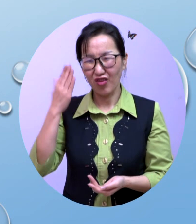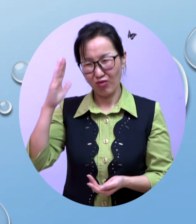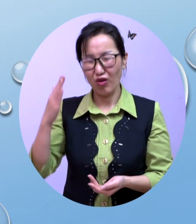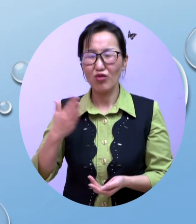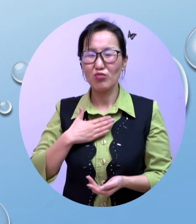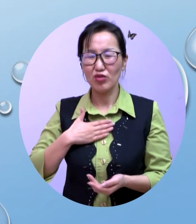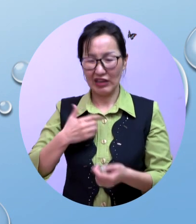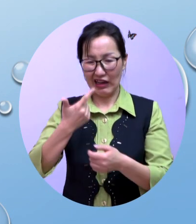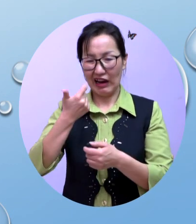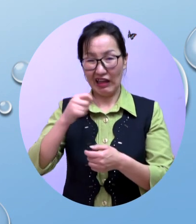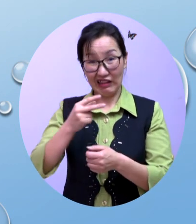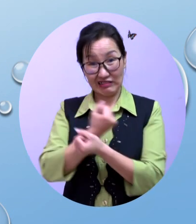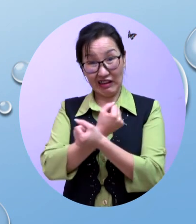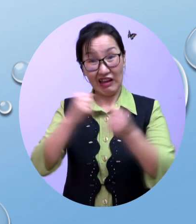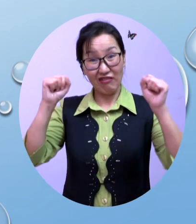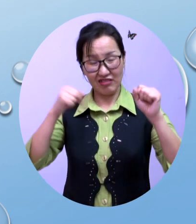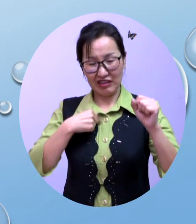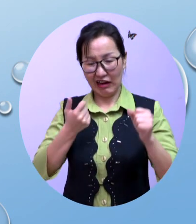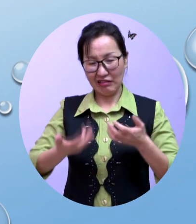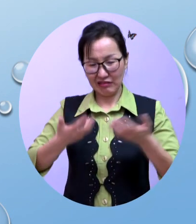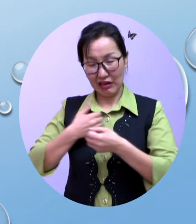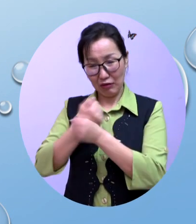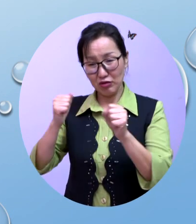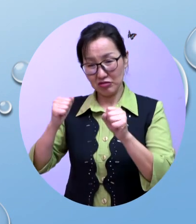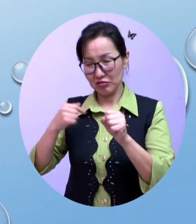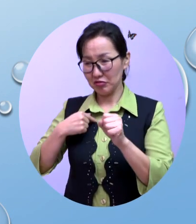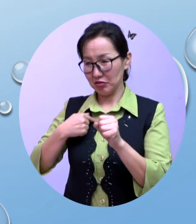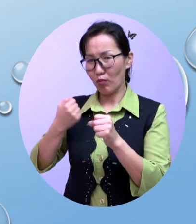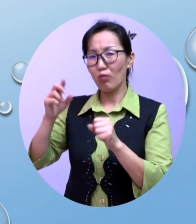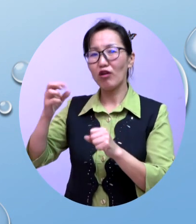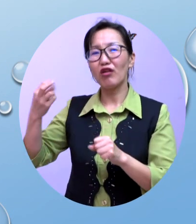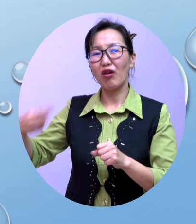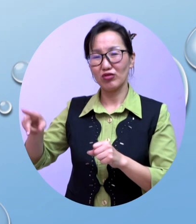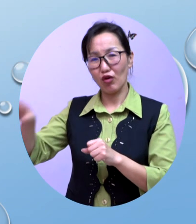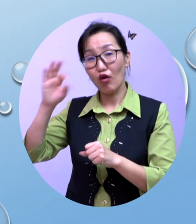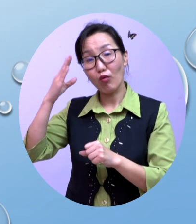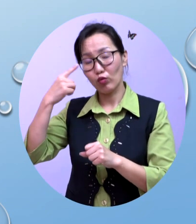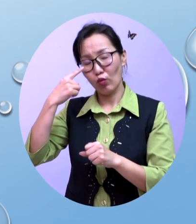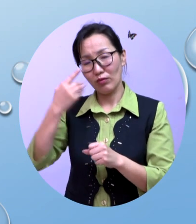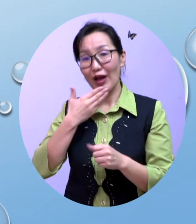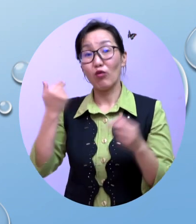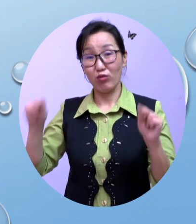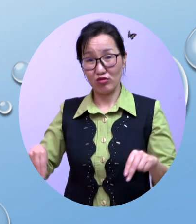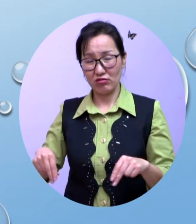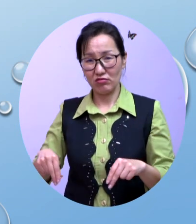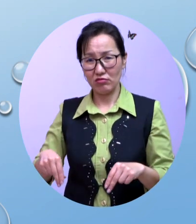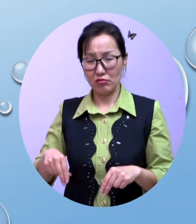нь бидний галаас аврах гэж байгаад өрөөс нь нүдгүй болсон юм шүү дээ" хэмээгээд шүүрсэлджээ.